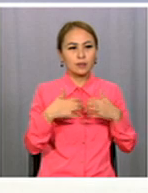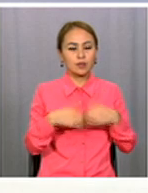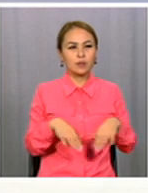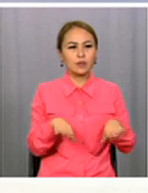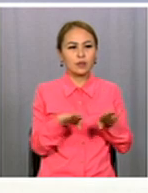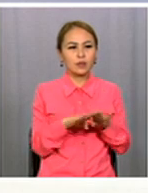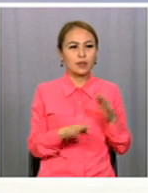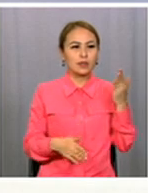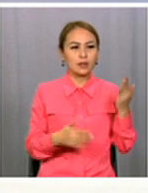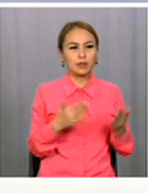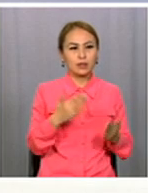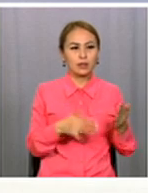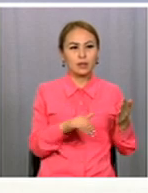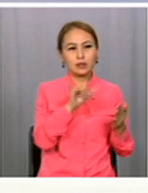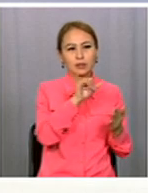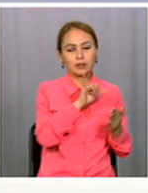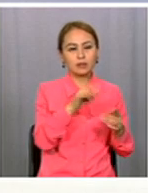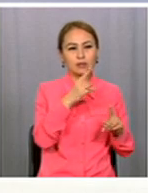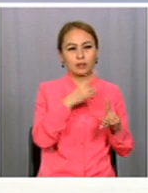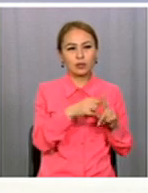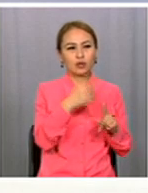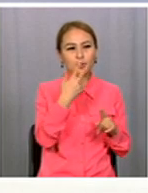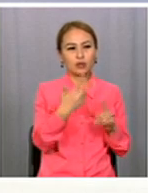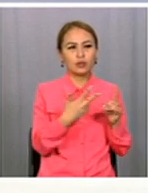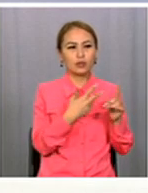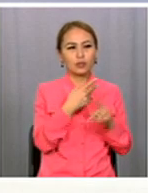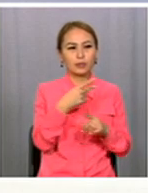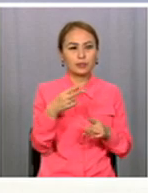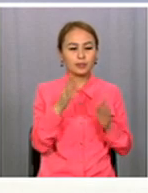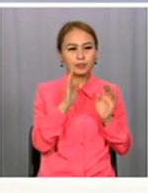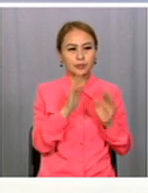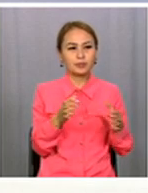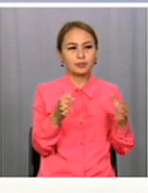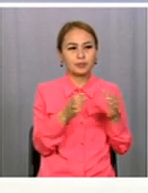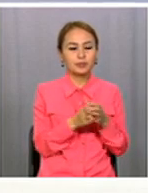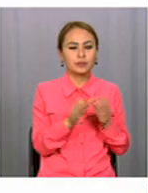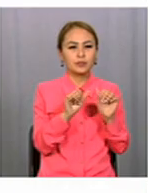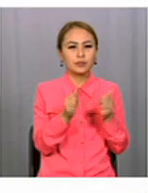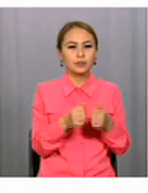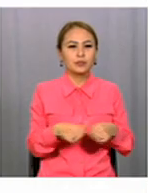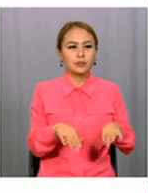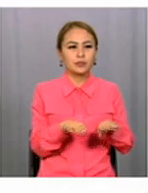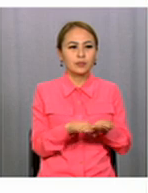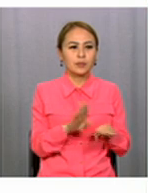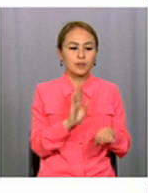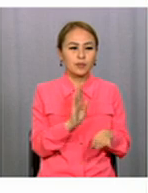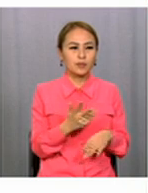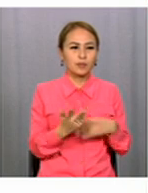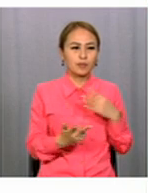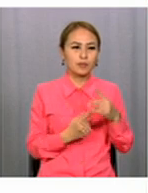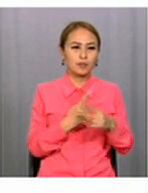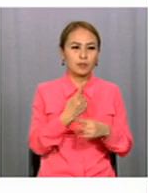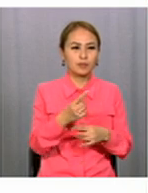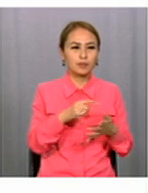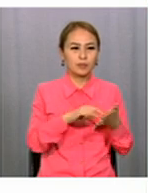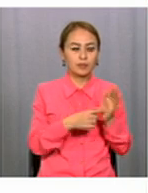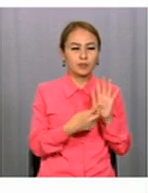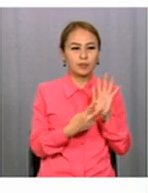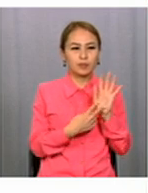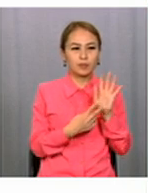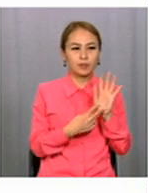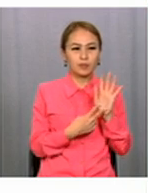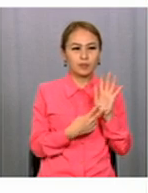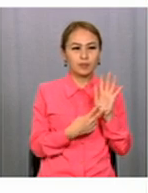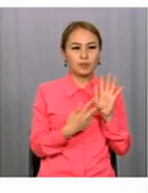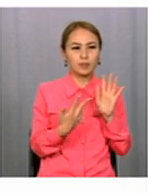егер X-тің бірінші мәні 3-ке тең болса, онда формуламыз келесідей болады. 3-тен 1 көбейтілген, 2 көбейту